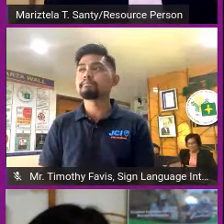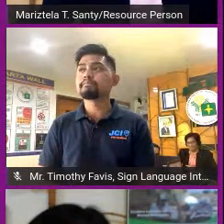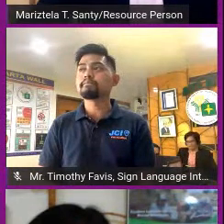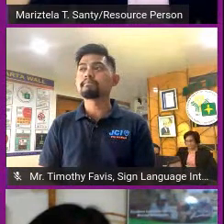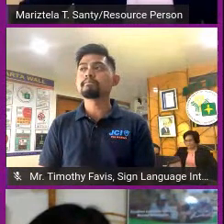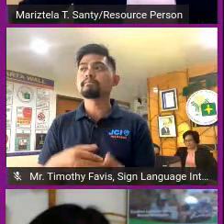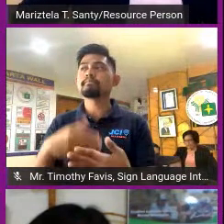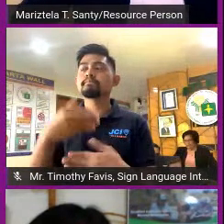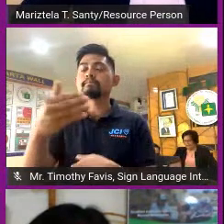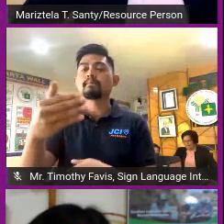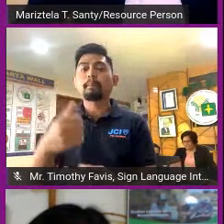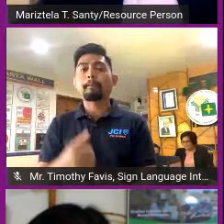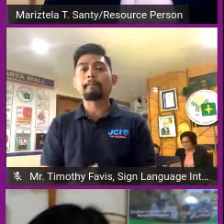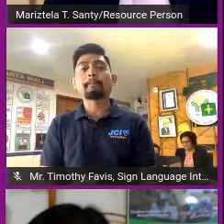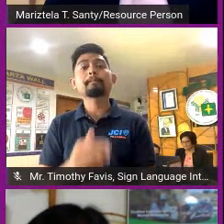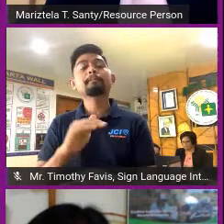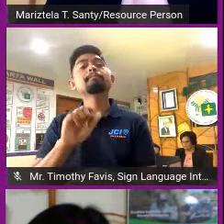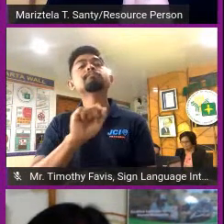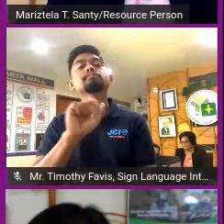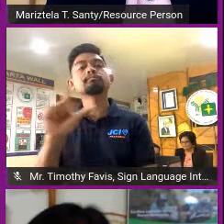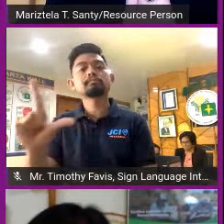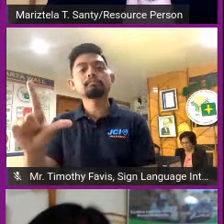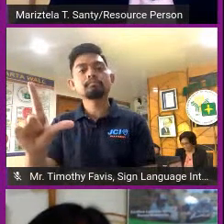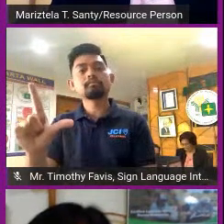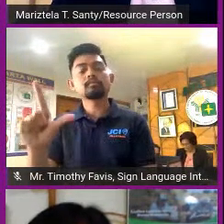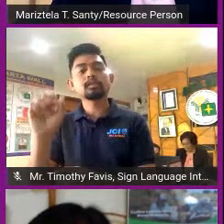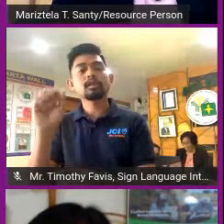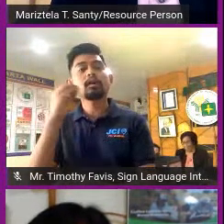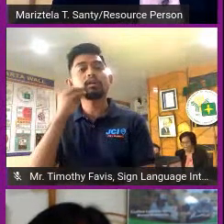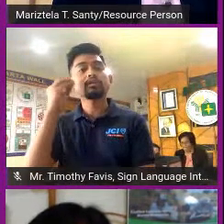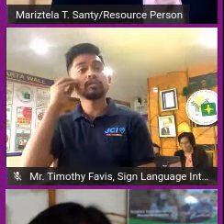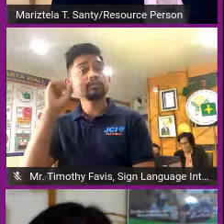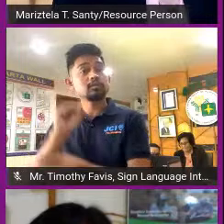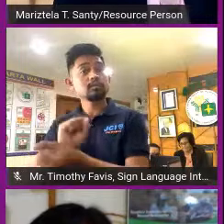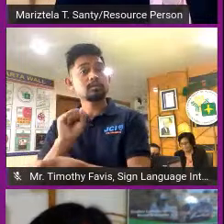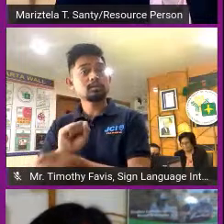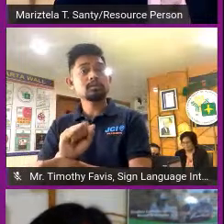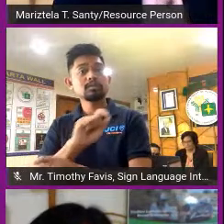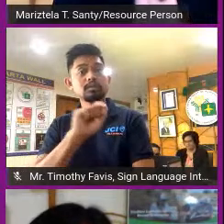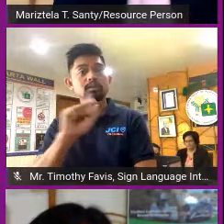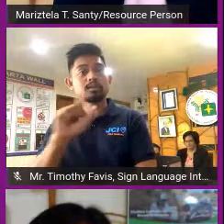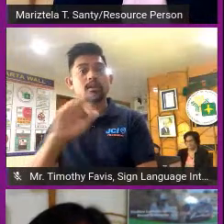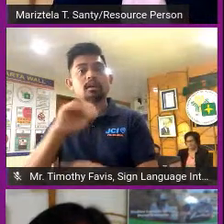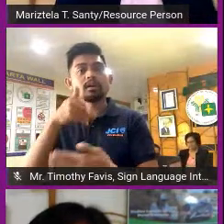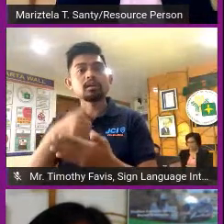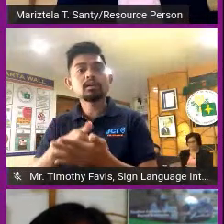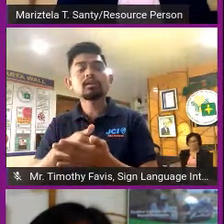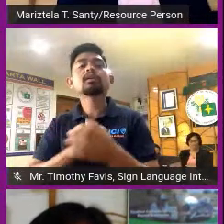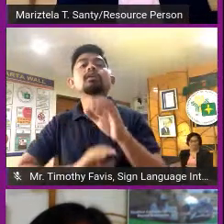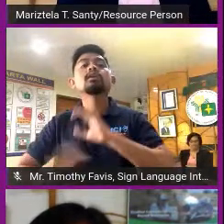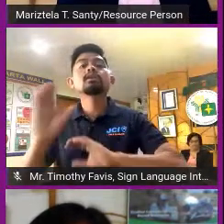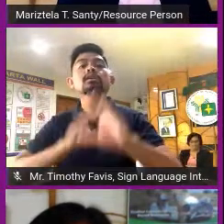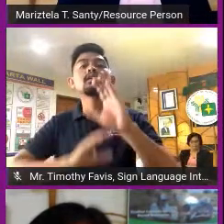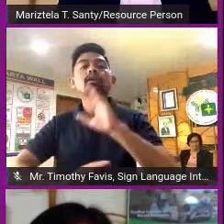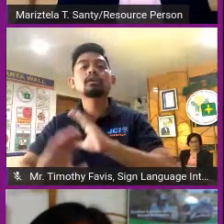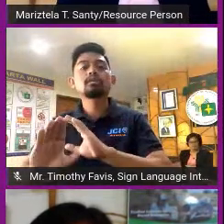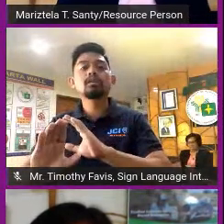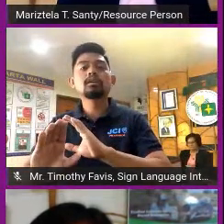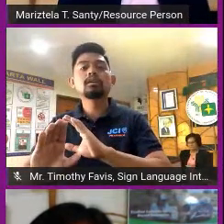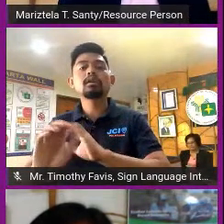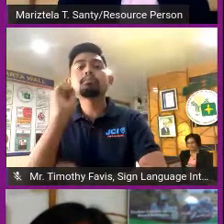Okay, and then si Leia, lahat ng household chores ay lahat ginagawa na... Oh, nawala ako.